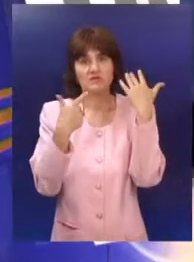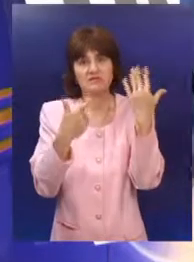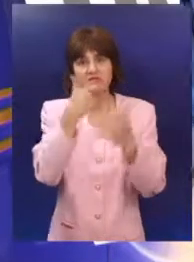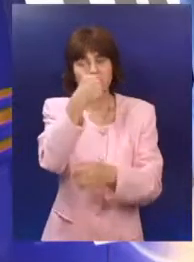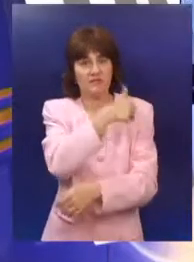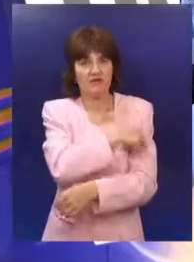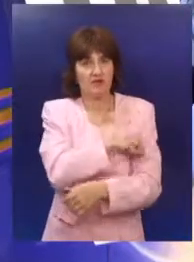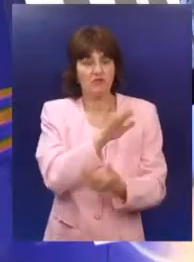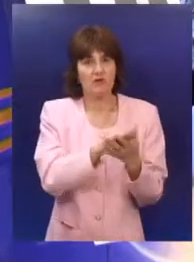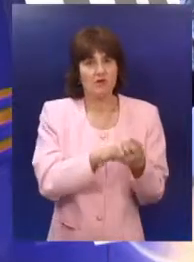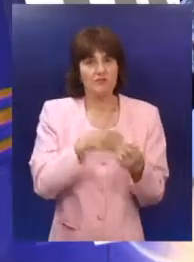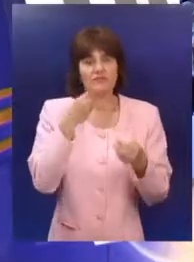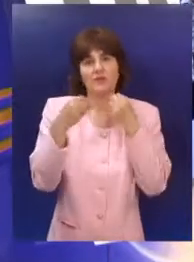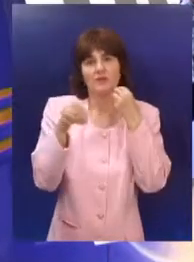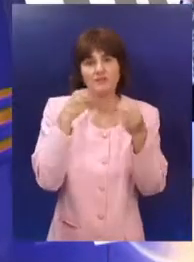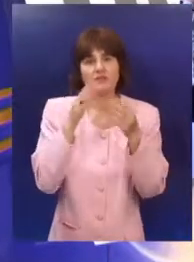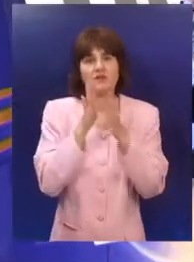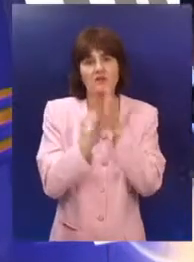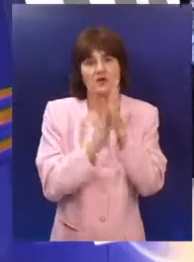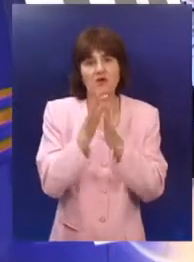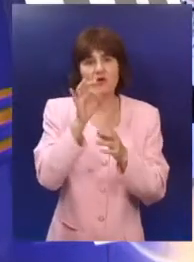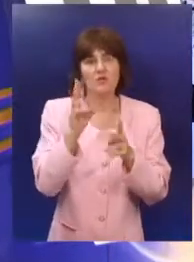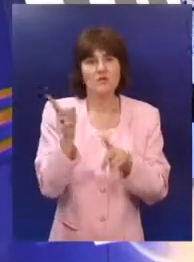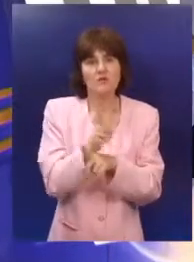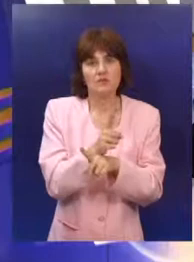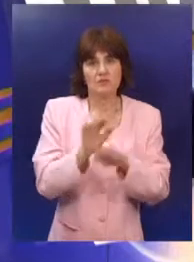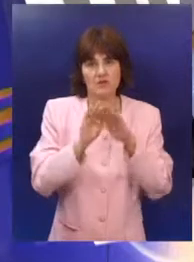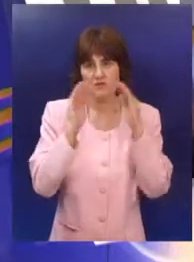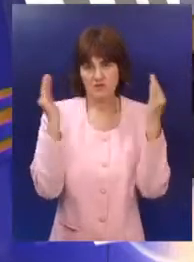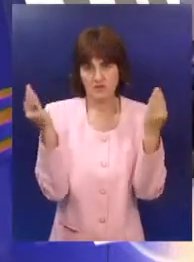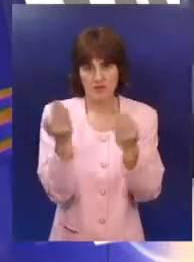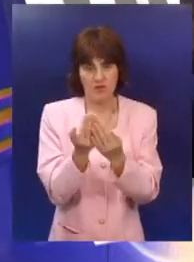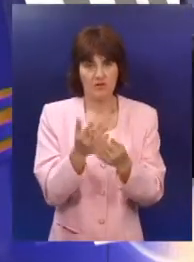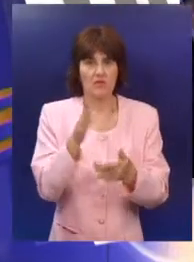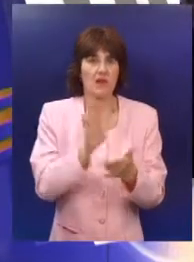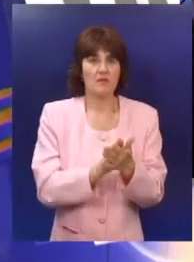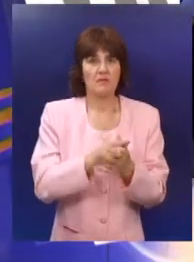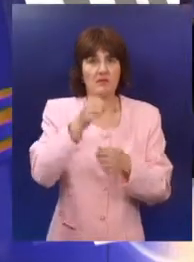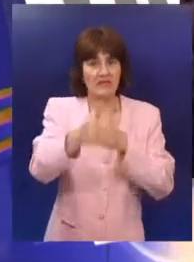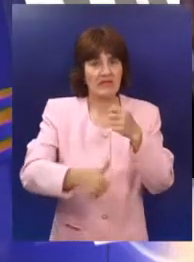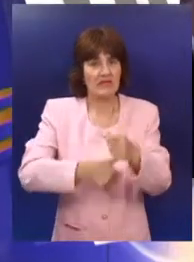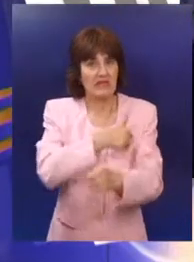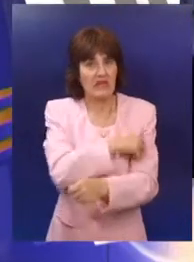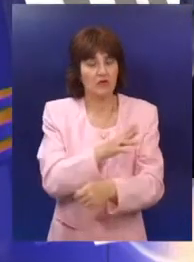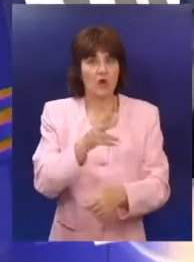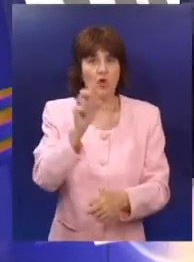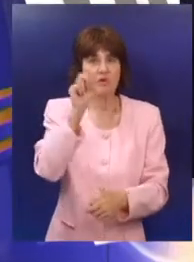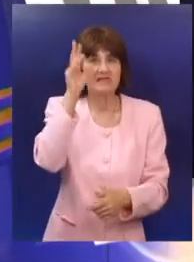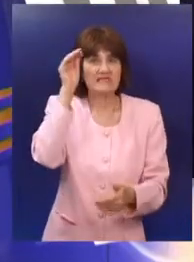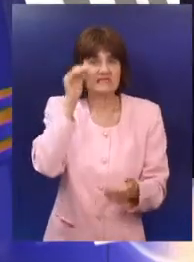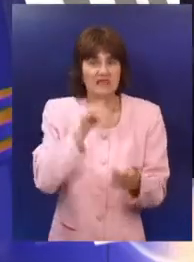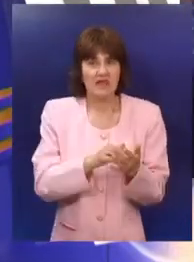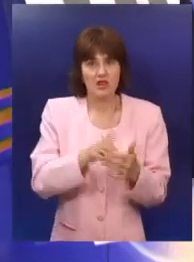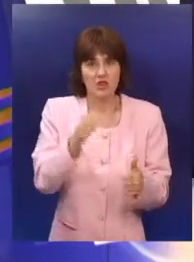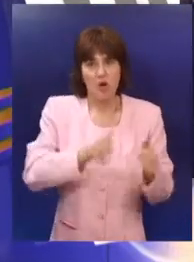Na odeljenju se smeštaju najteži pacijenti sa vitalno ugroženim funkcijama. U bolnici se godišnje u proseku obavi oko 13.000